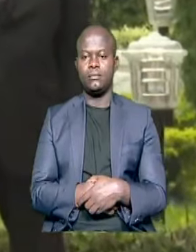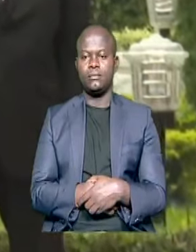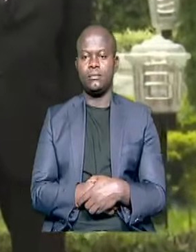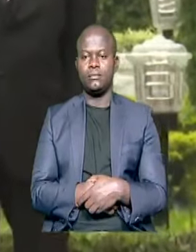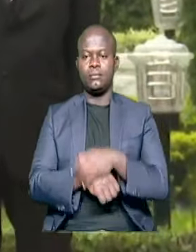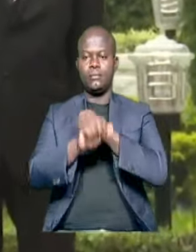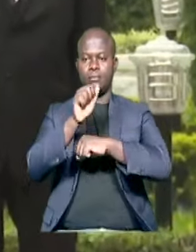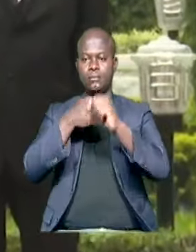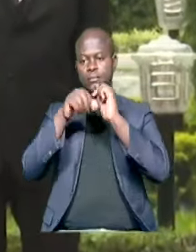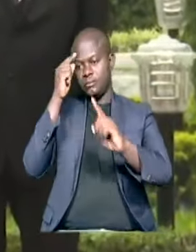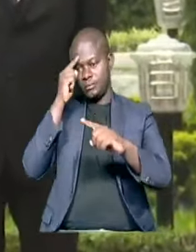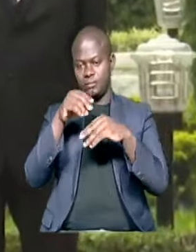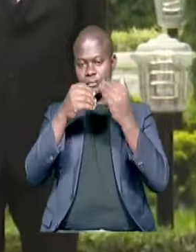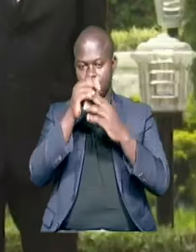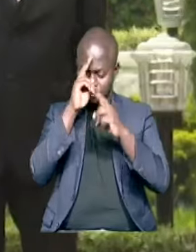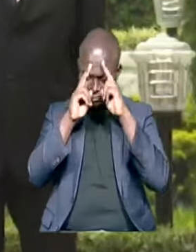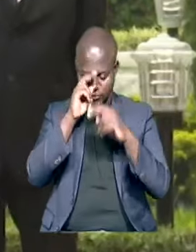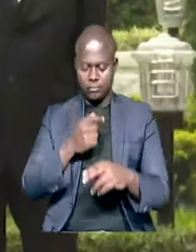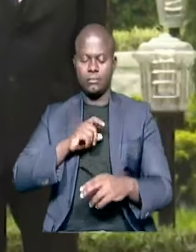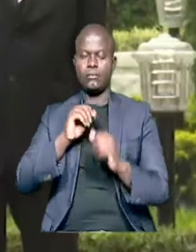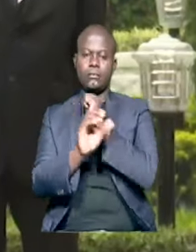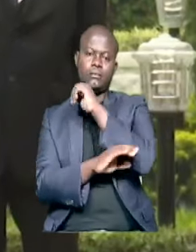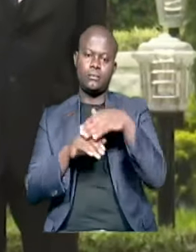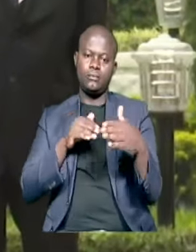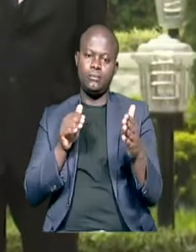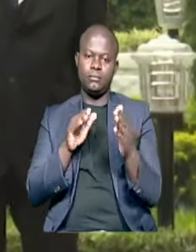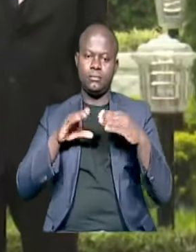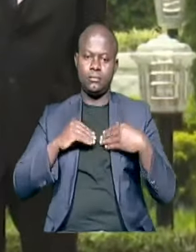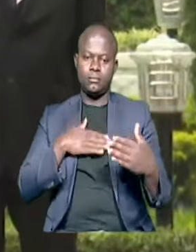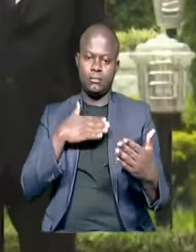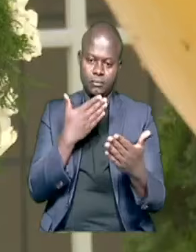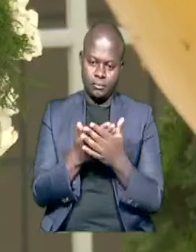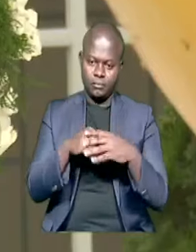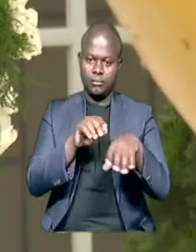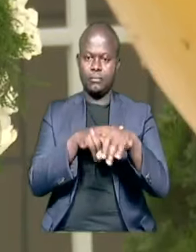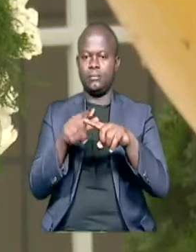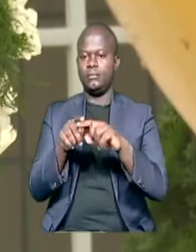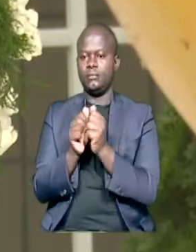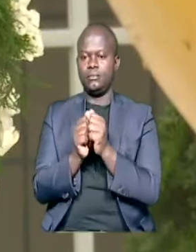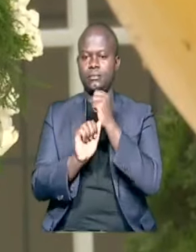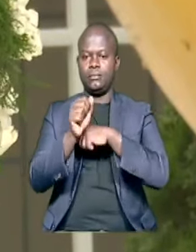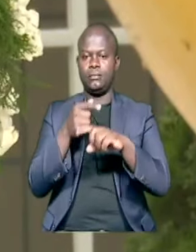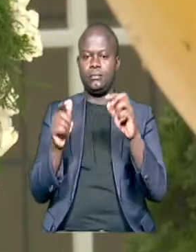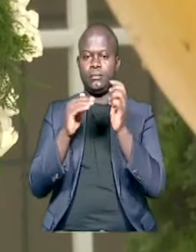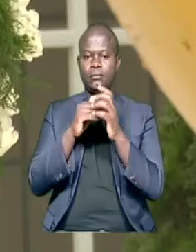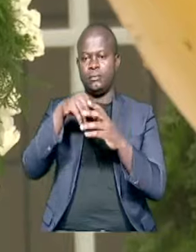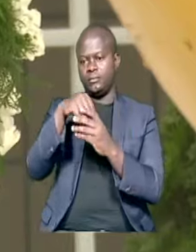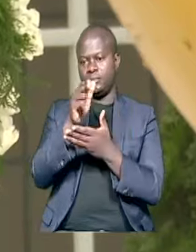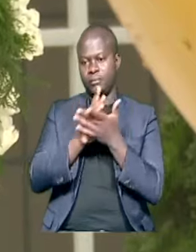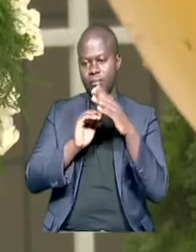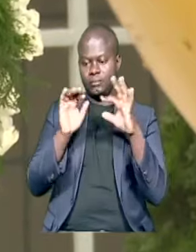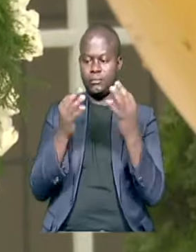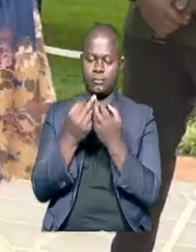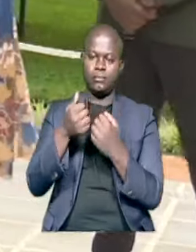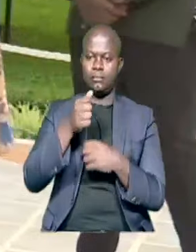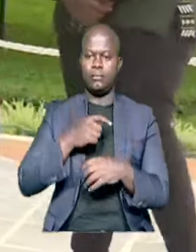Ni igikorwa kigamije guha icyubahiro intwari z'igihugu zemeye kukitangira mu bihe binyuranye Ni igikorwa kandi kitabiriwe na bamwe mu bo mu